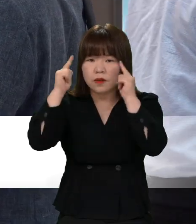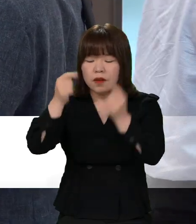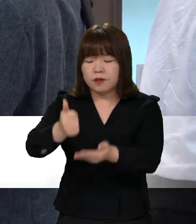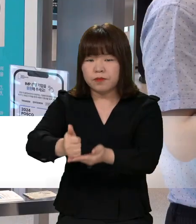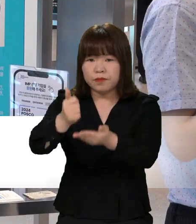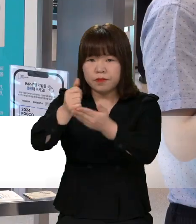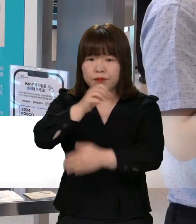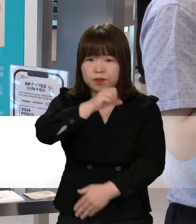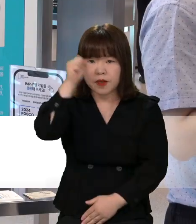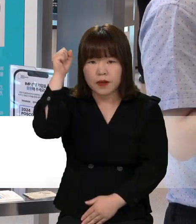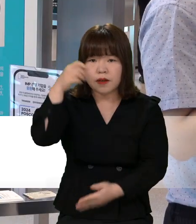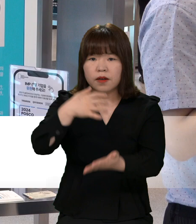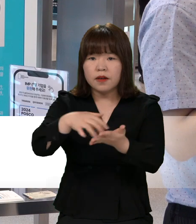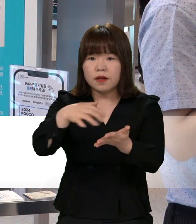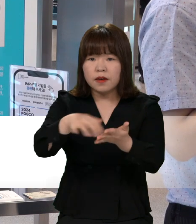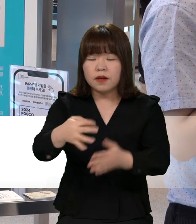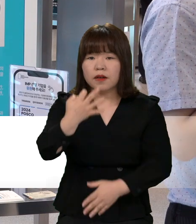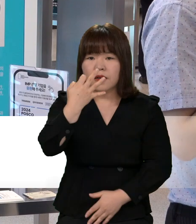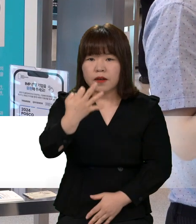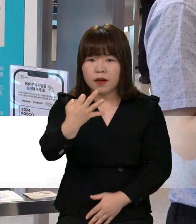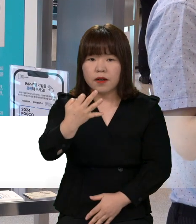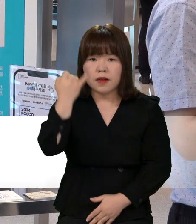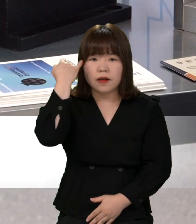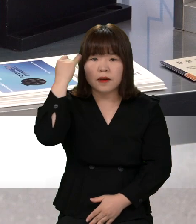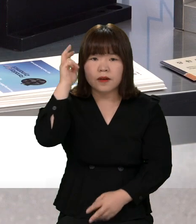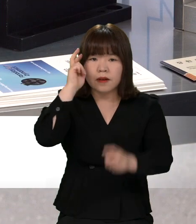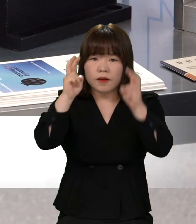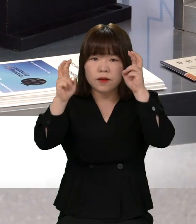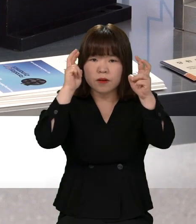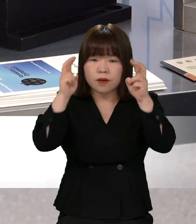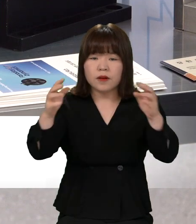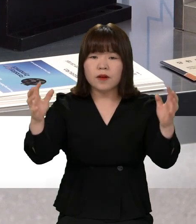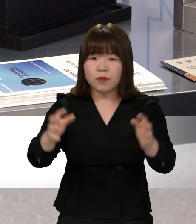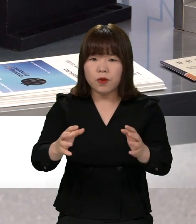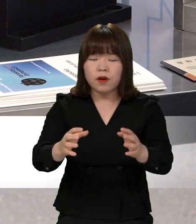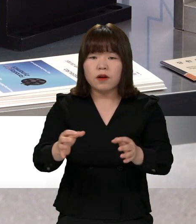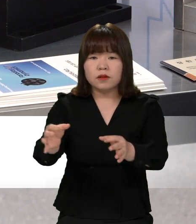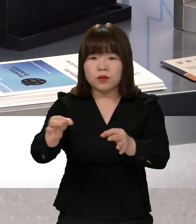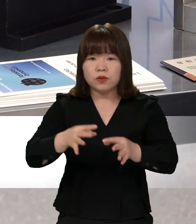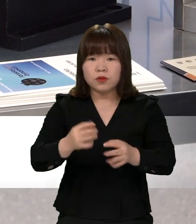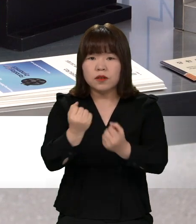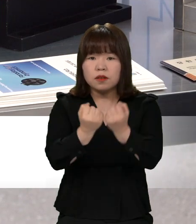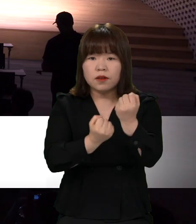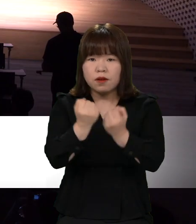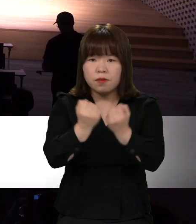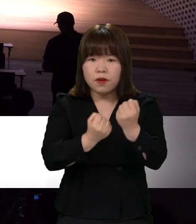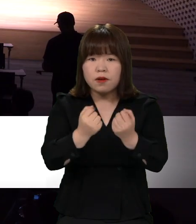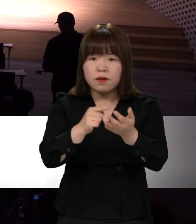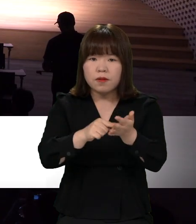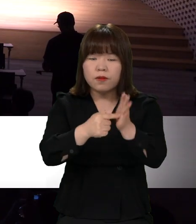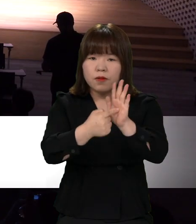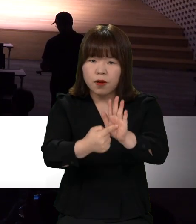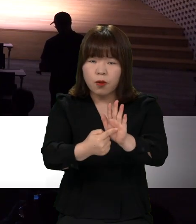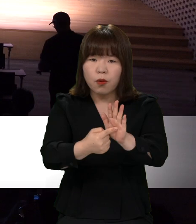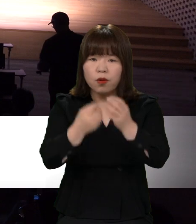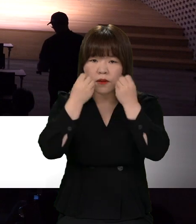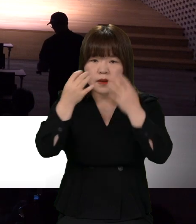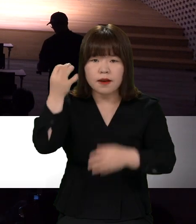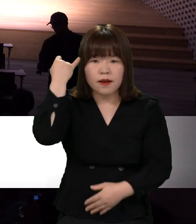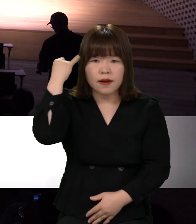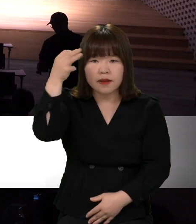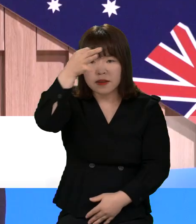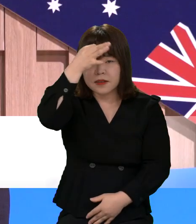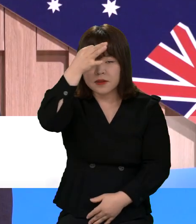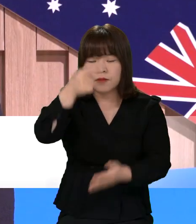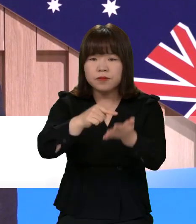일반 공무 및 대학 기술 지주 추천으로 선발된 14개 스타트업이 참가해 투자 유치 설명회를 가지고